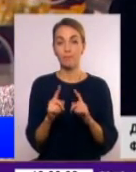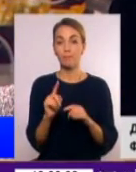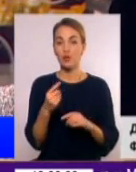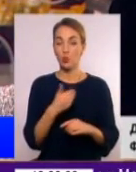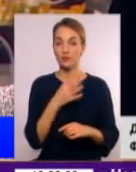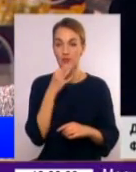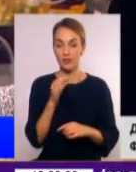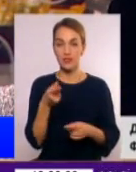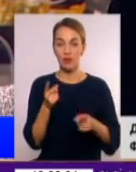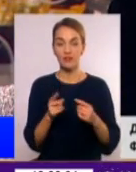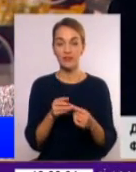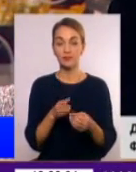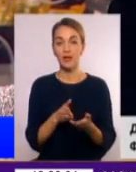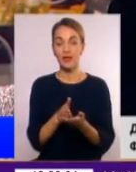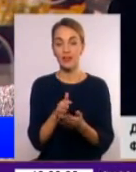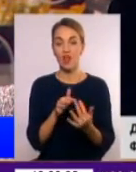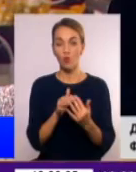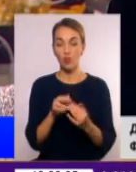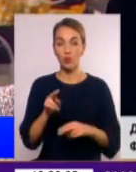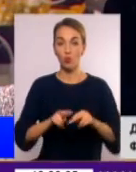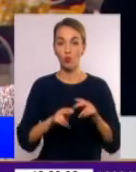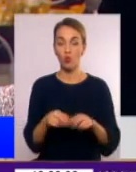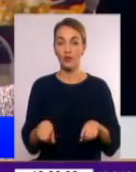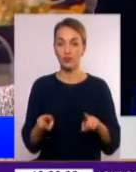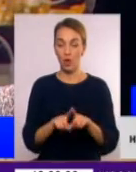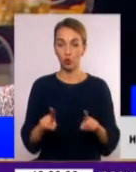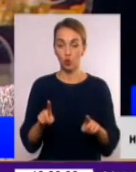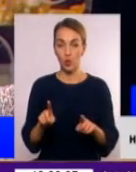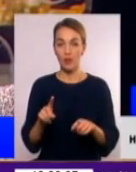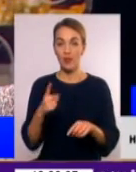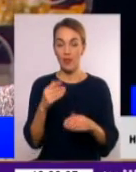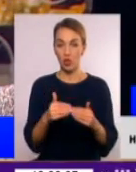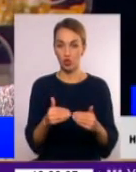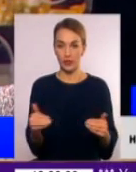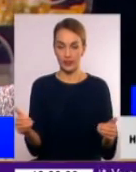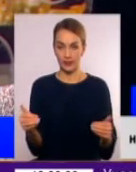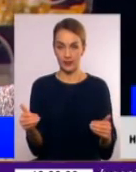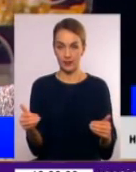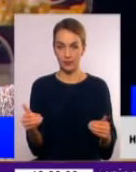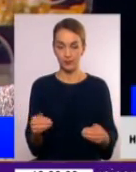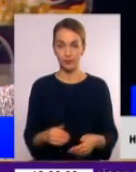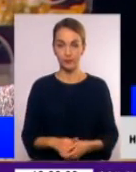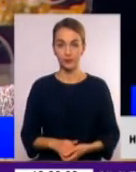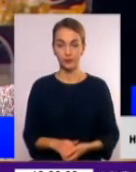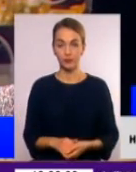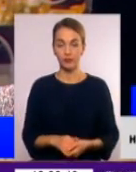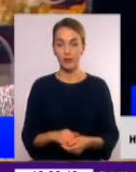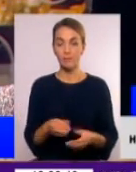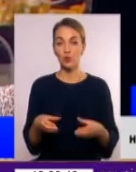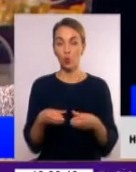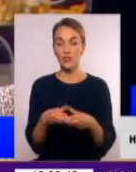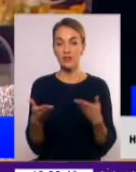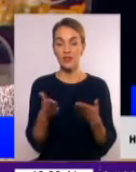насправді лінія фронту побудована так, що ідуть на першій лінії йдуть підрозділи, в